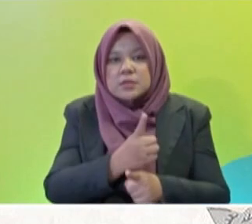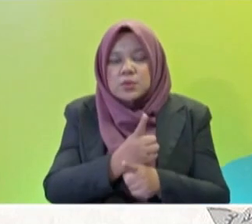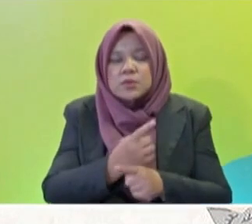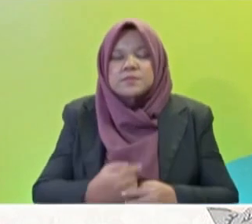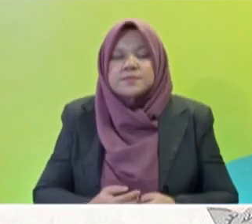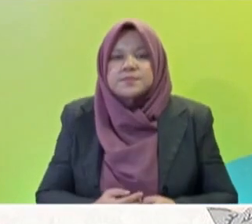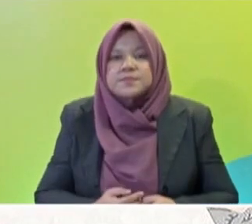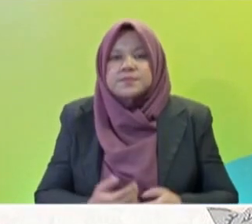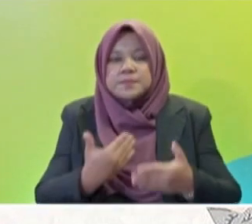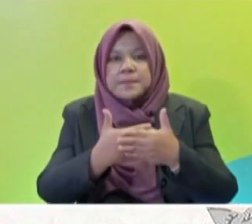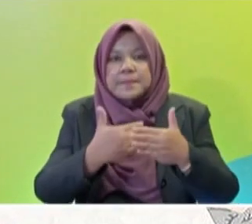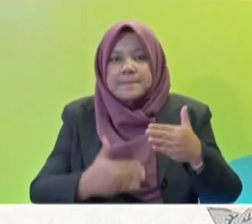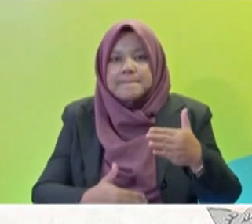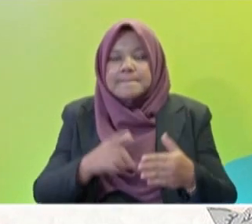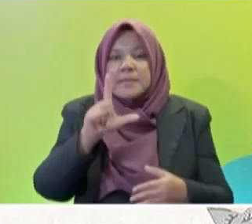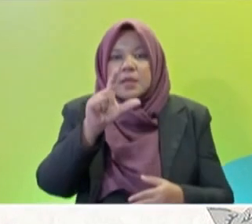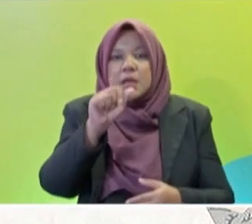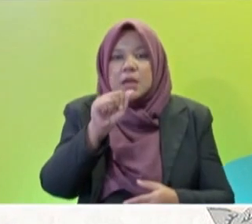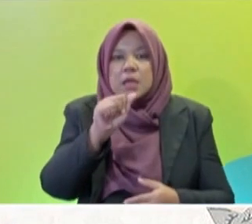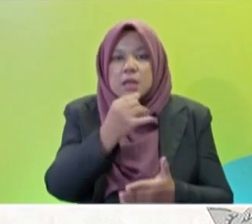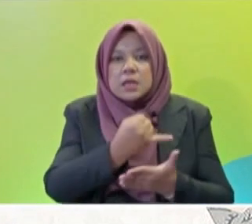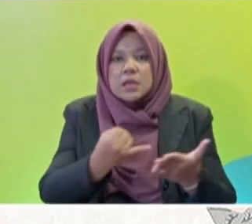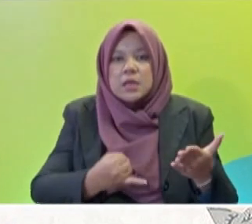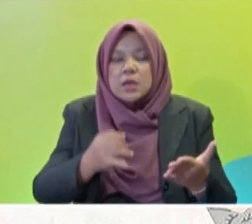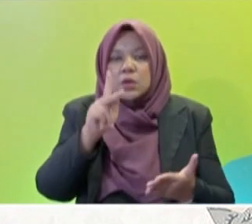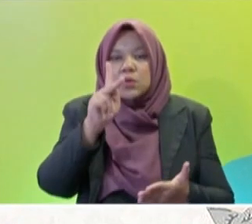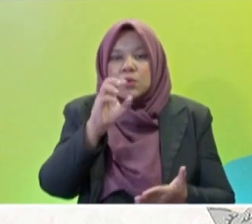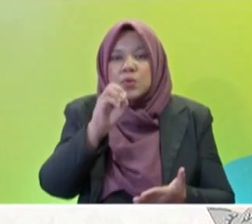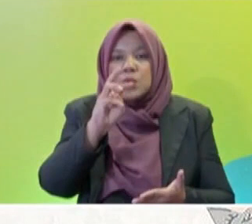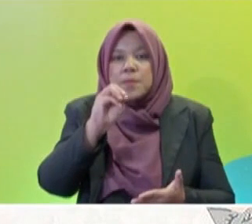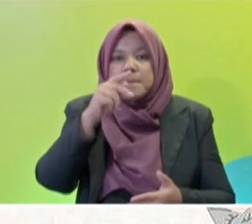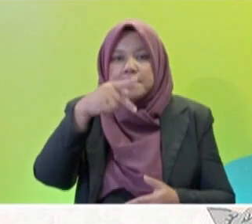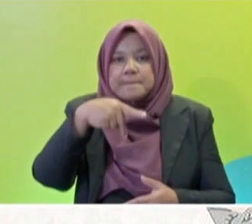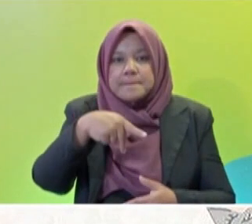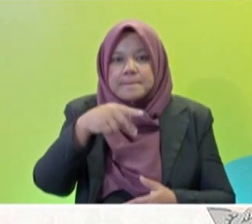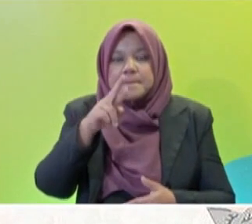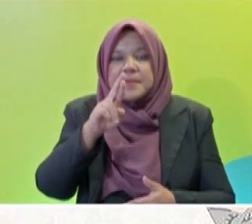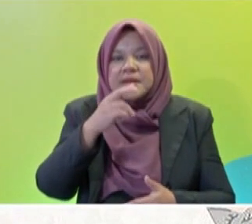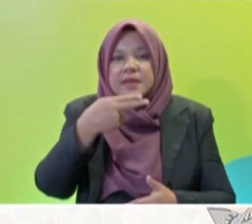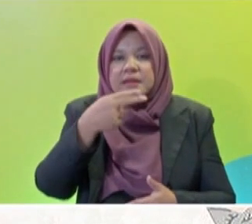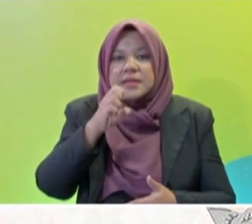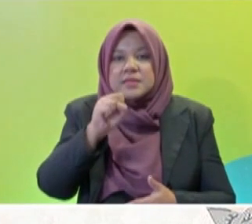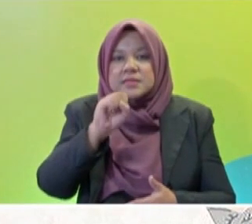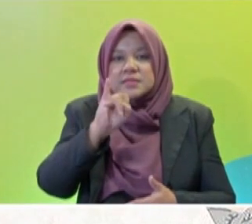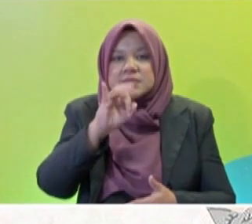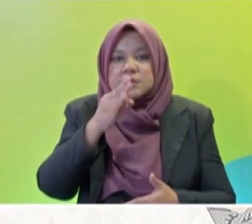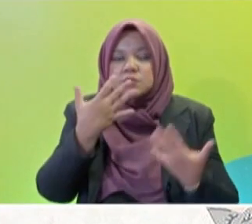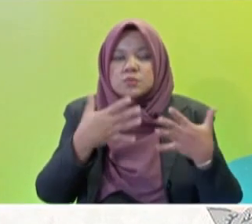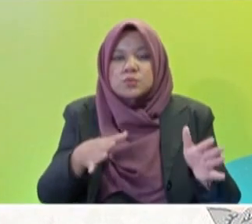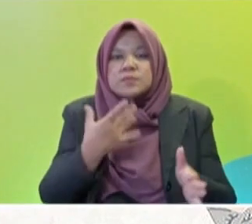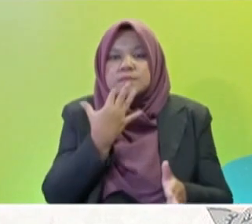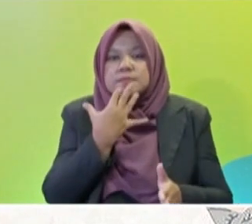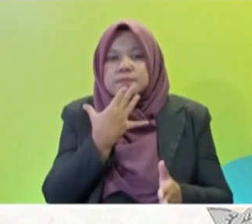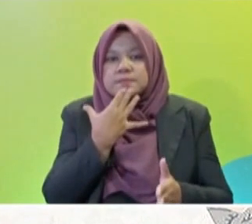yang dibawa tuh rajabi itu adalah lakaran konvensif terlihat oleh karena itu sudah diwarnai kan lah oke eee